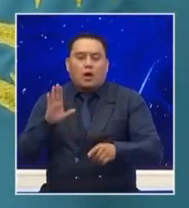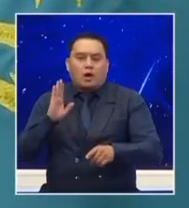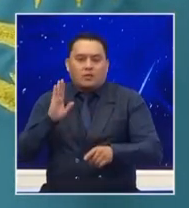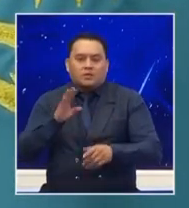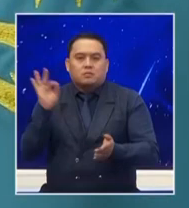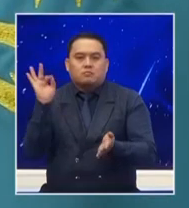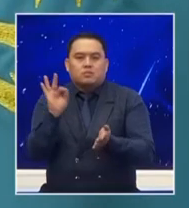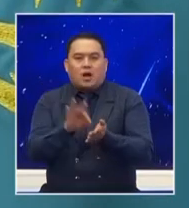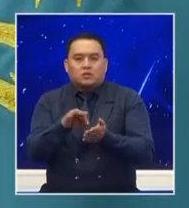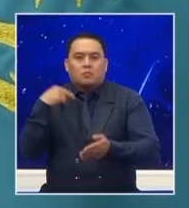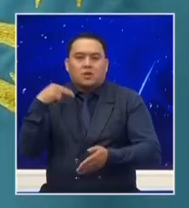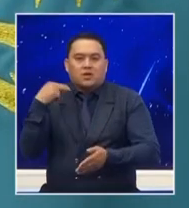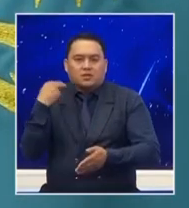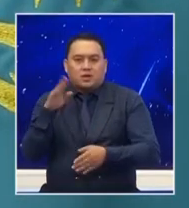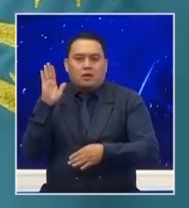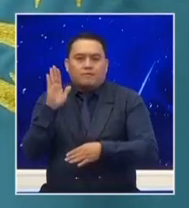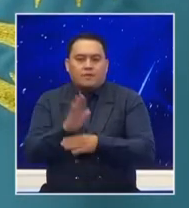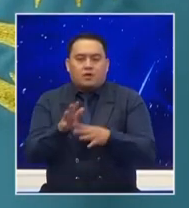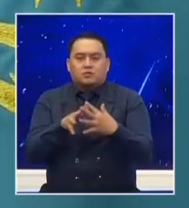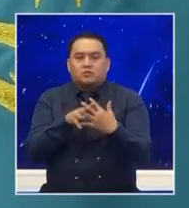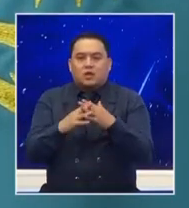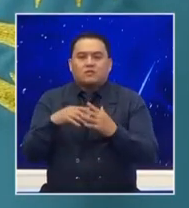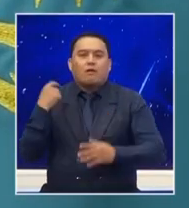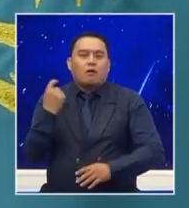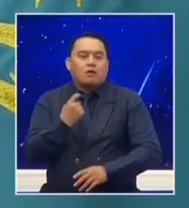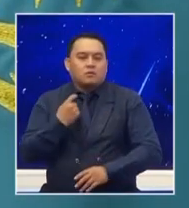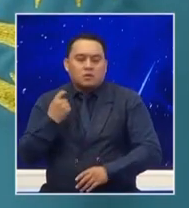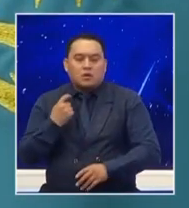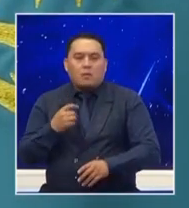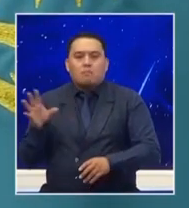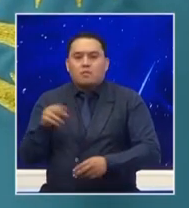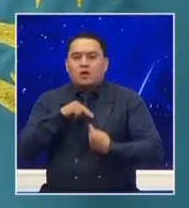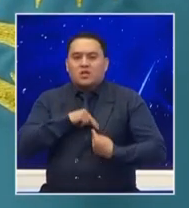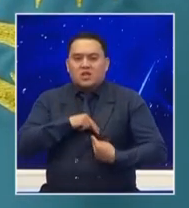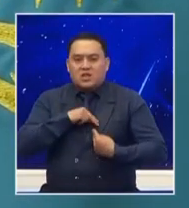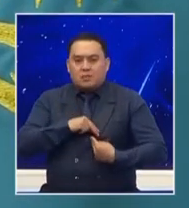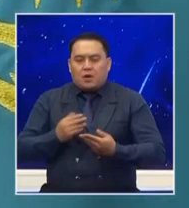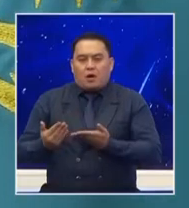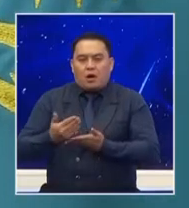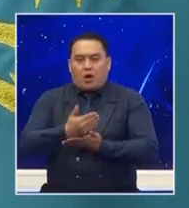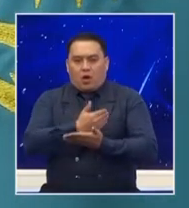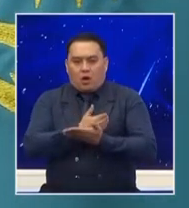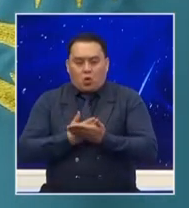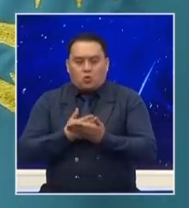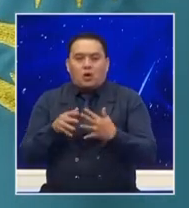басты мақсатымыз президентіміздің агроөнеркәсіп кешеніндегі еңбек өнімділігін және ауыл